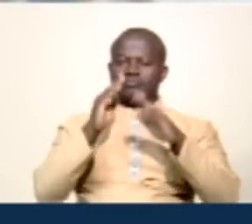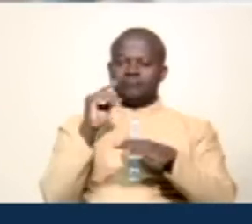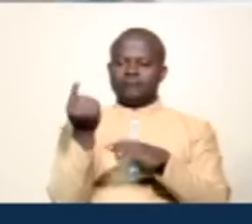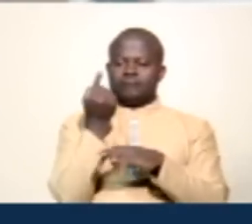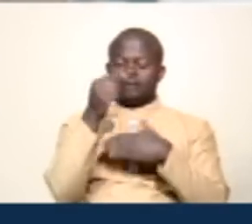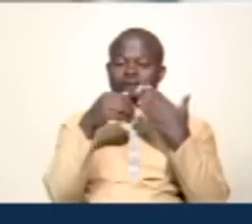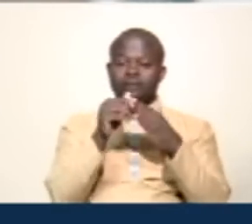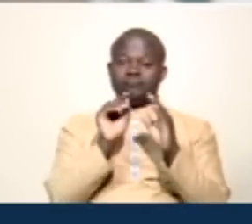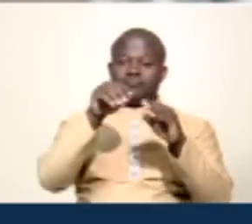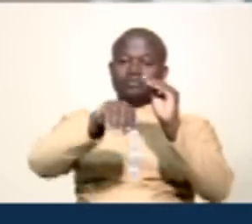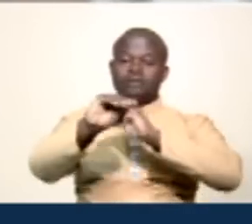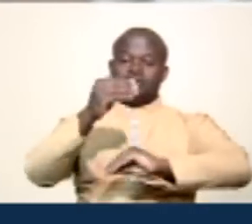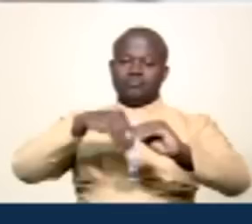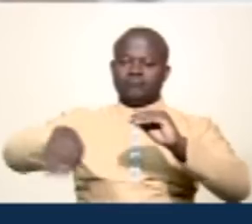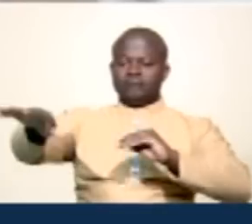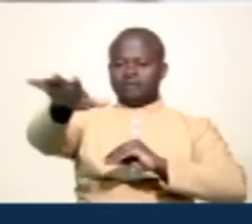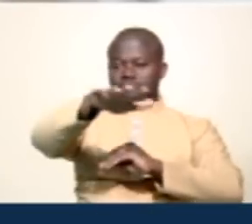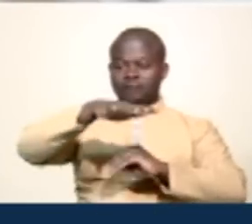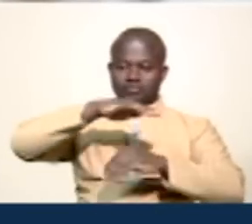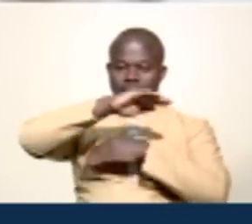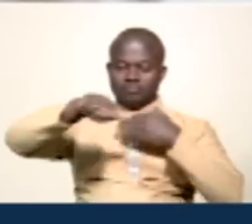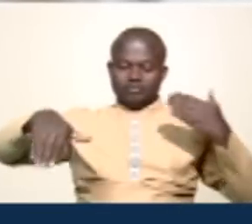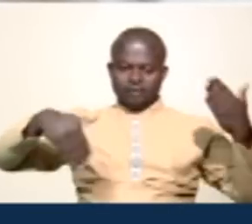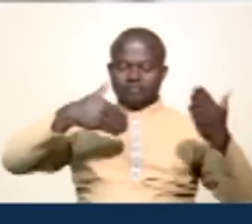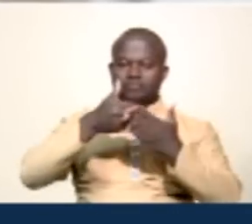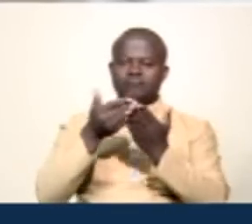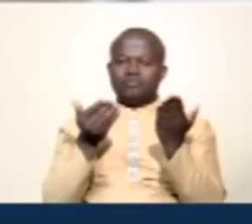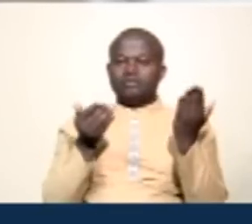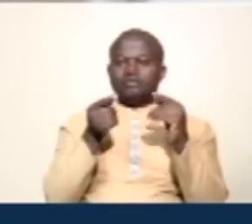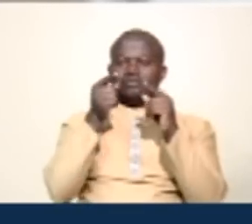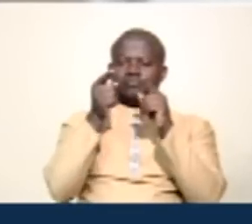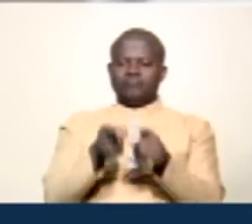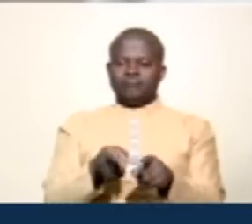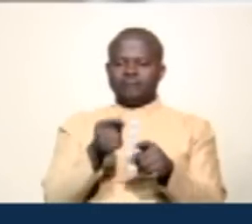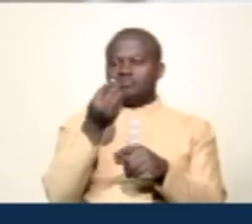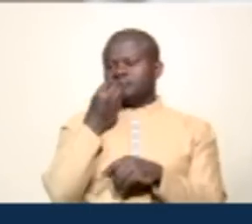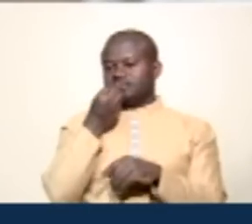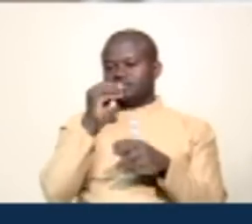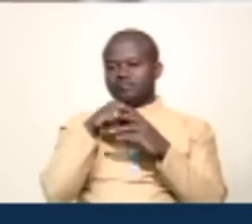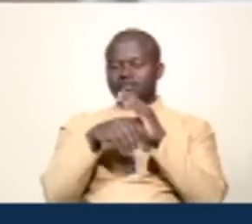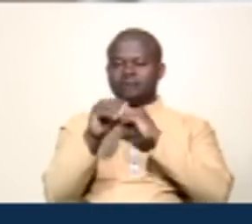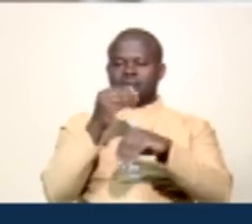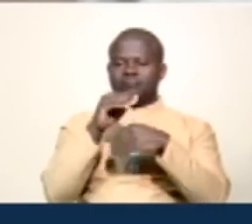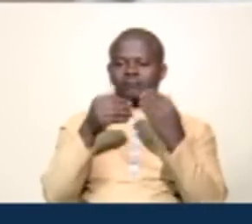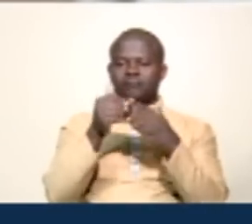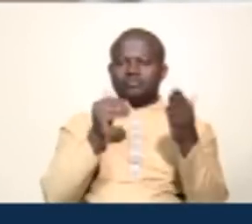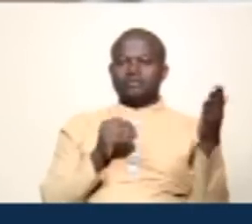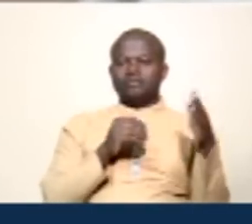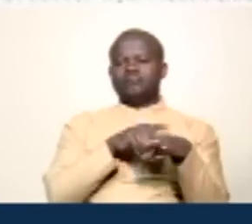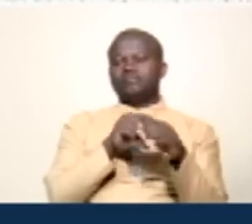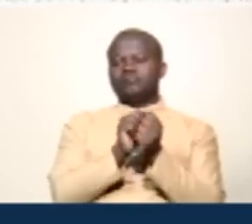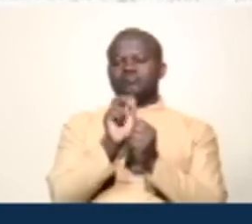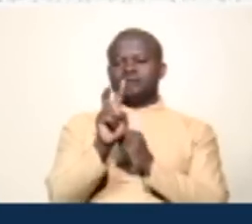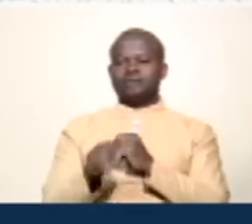wemerewe kurema isoko ryaba iryo ari ryo ryose azanye ibiribwa muri iri soko mbere ya